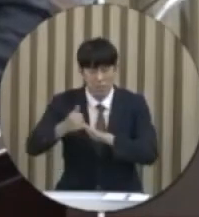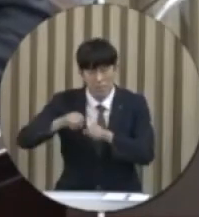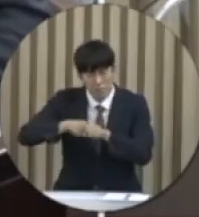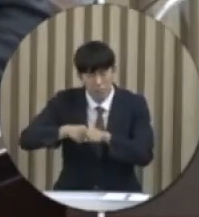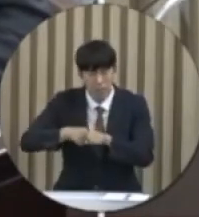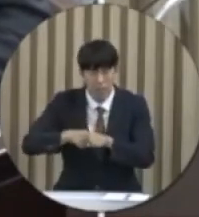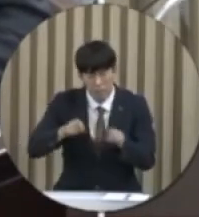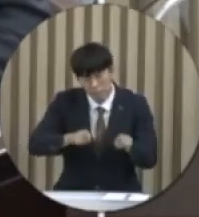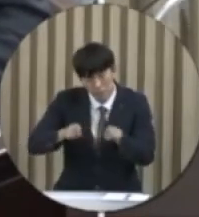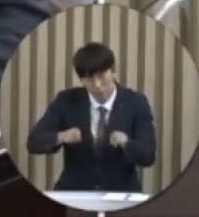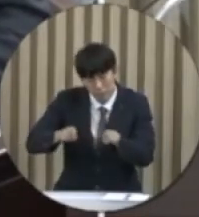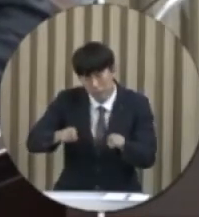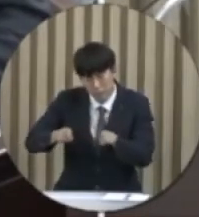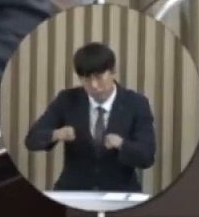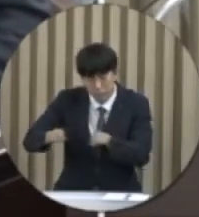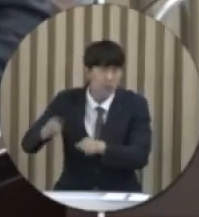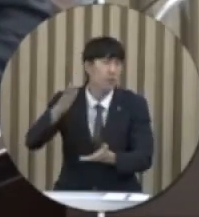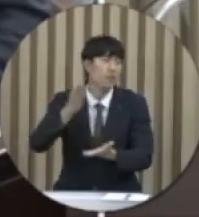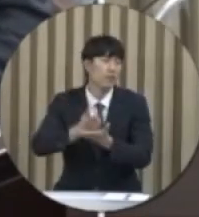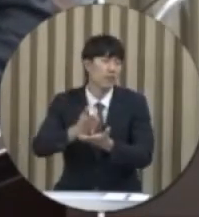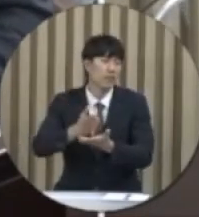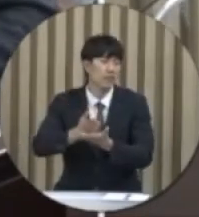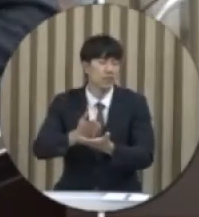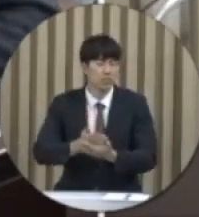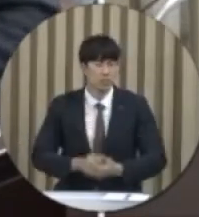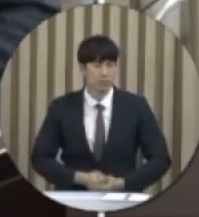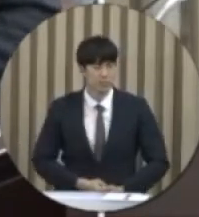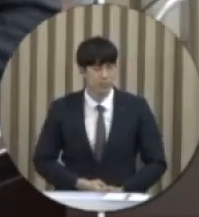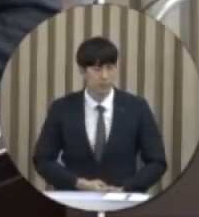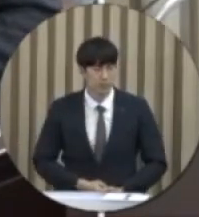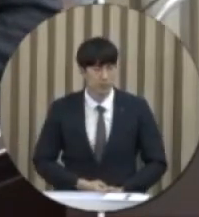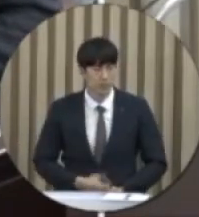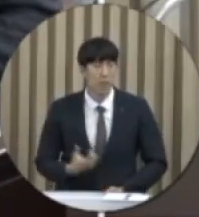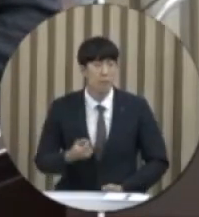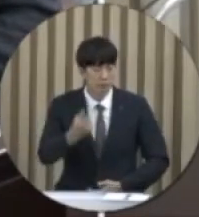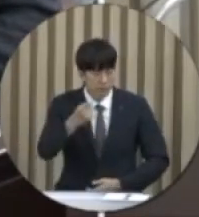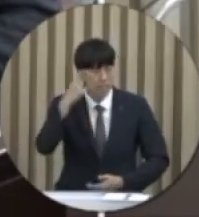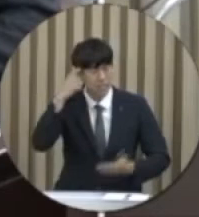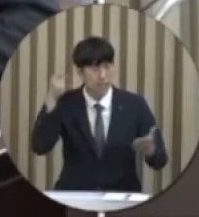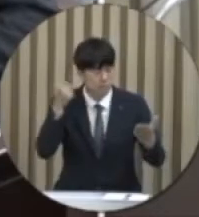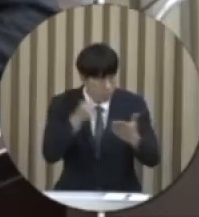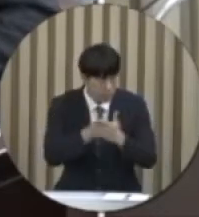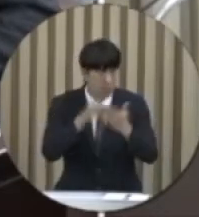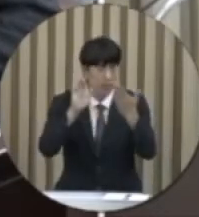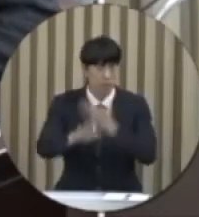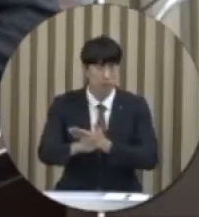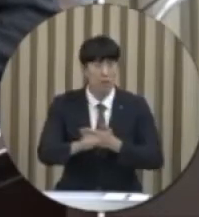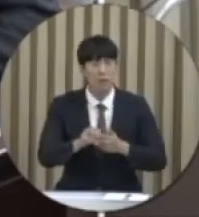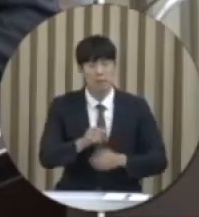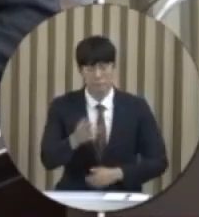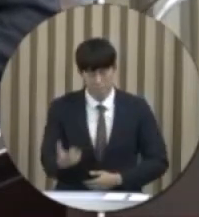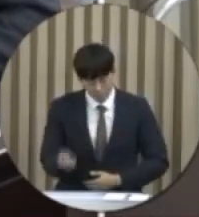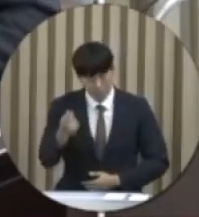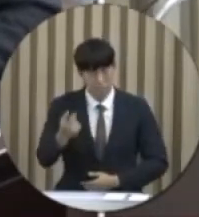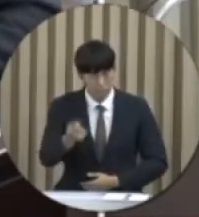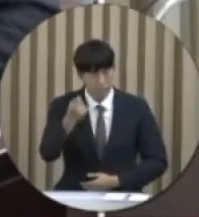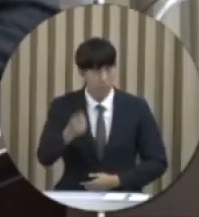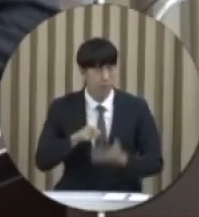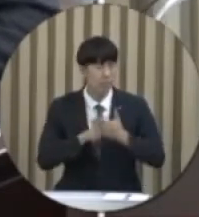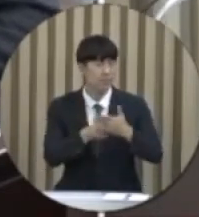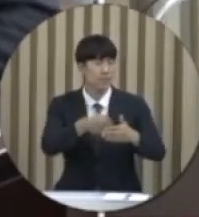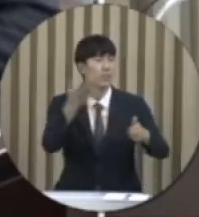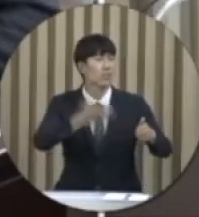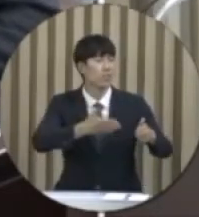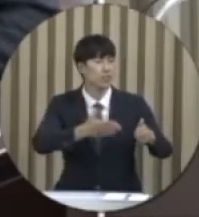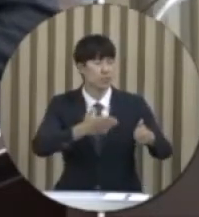끌거 아니냐라는 얘기들이 있는데 그렇지 않게 시장과 또 저희 의회에서도 최선을